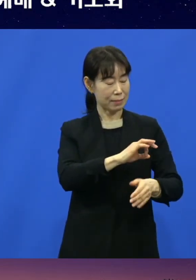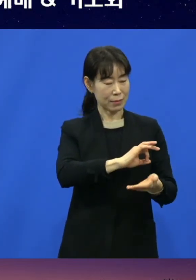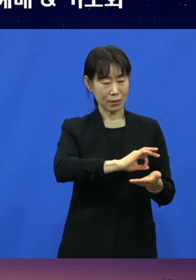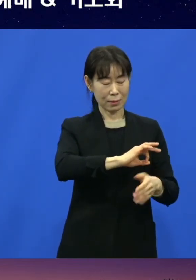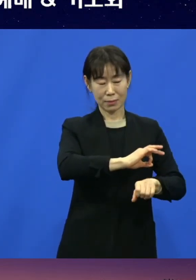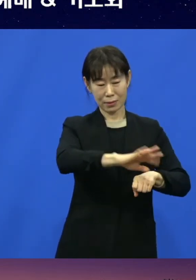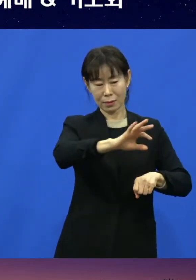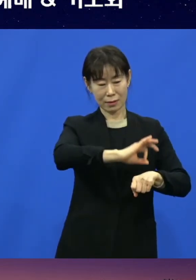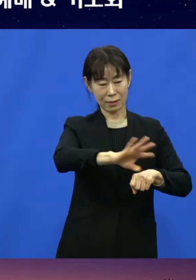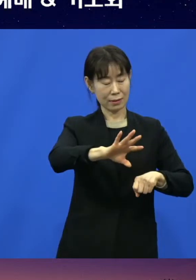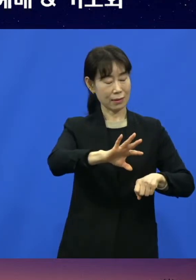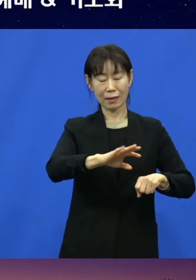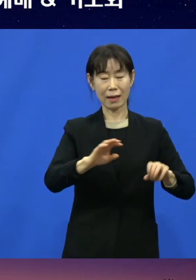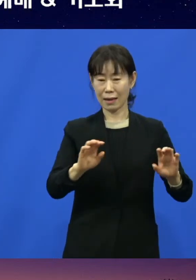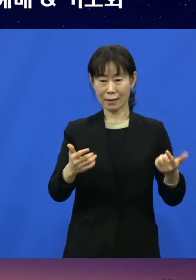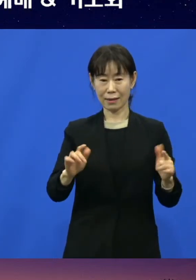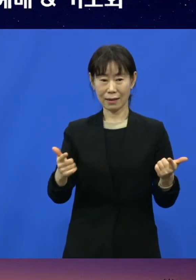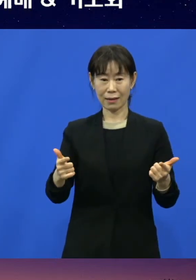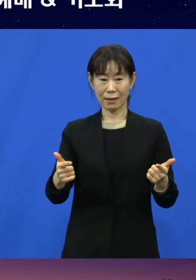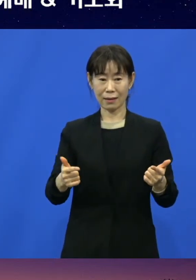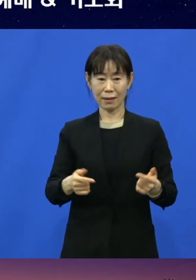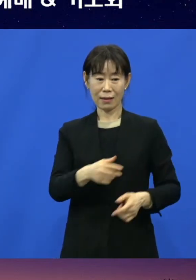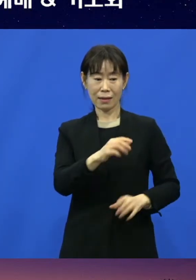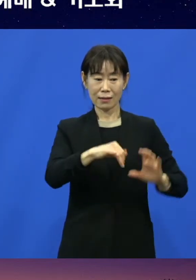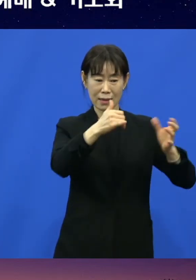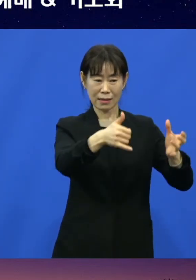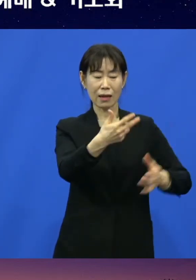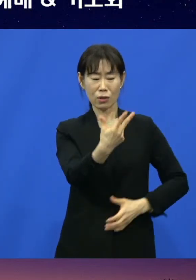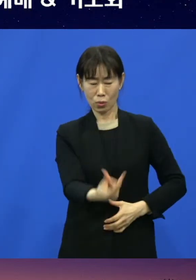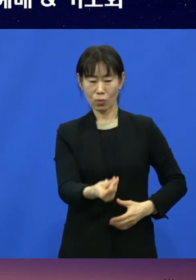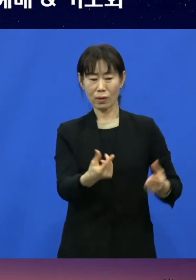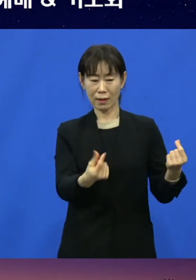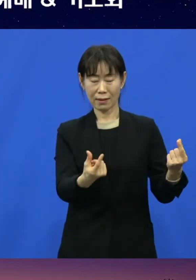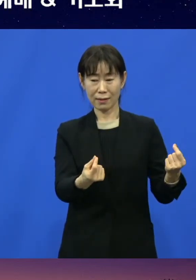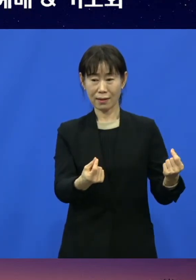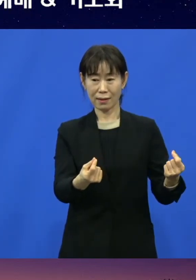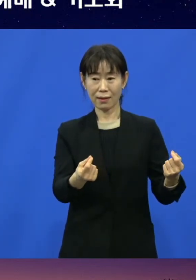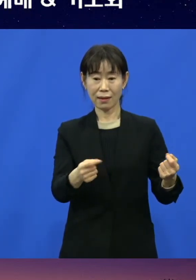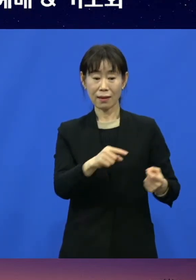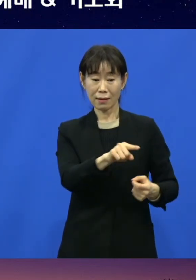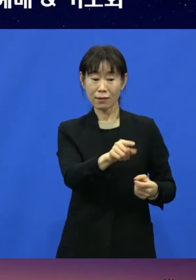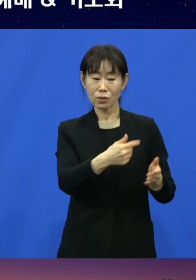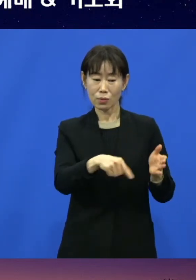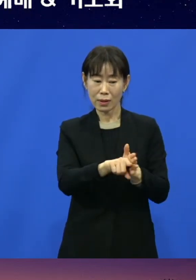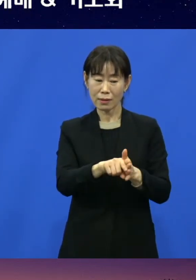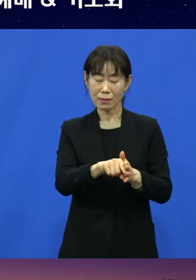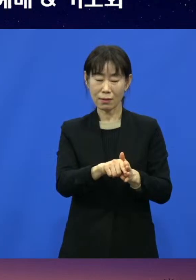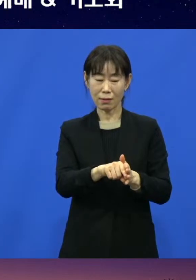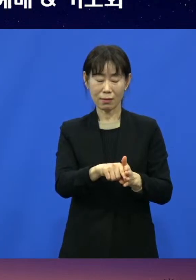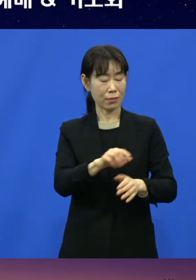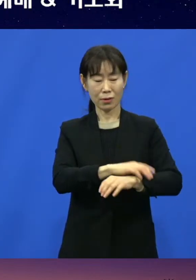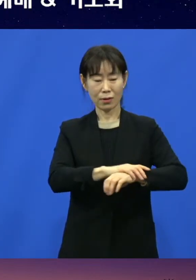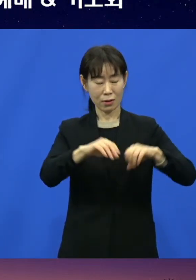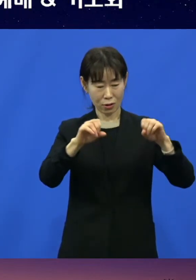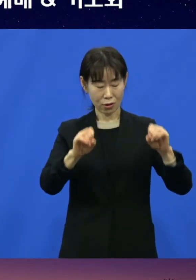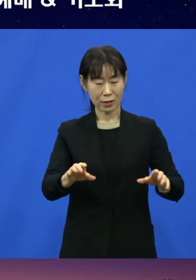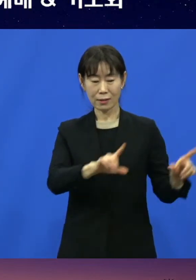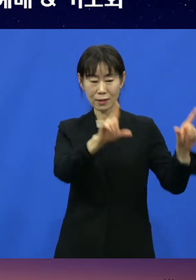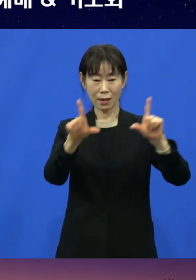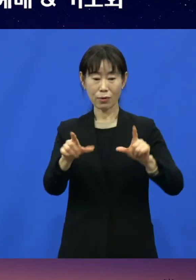여러분 배설물을 위해서 인생을 낭비할 이유가 전혀 없는 거잖아요. 이게 바로 발견의 힘이에요. 발견의 힘.